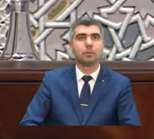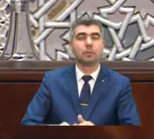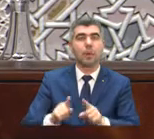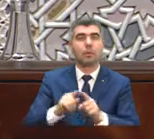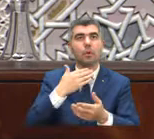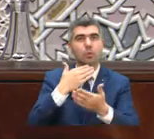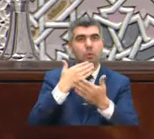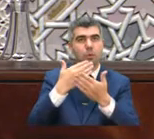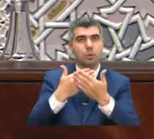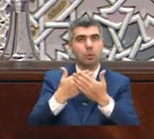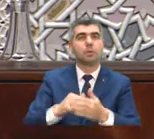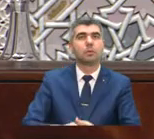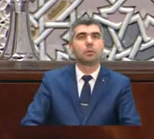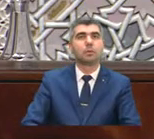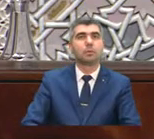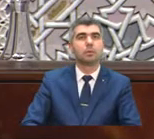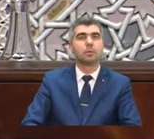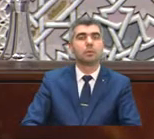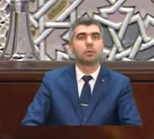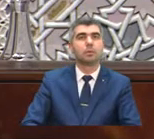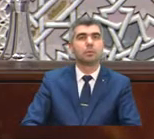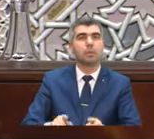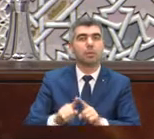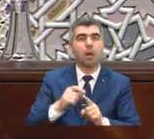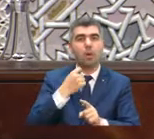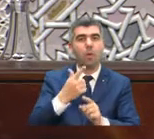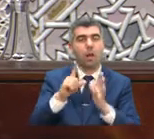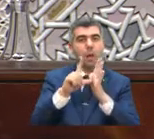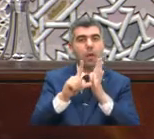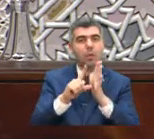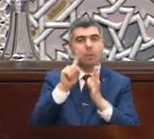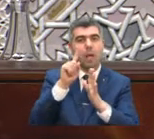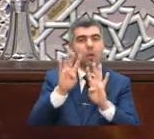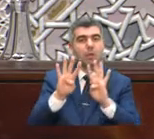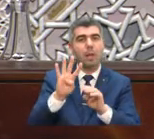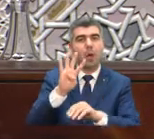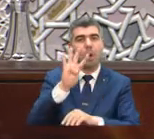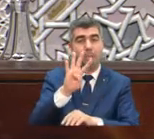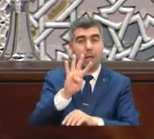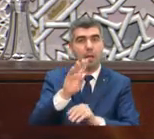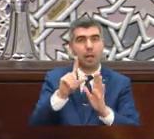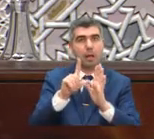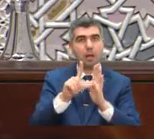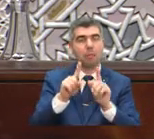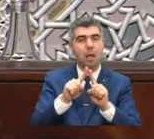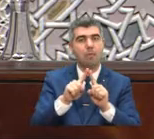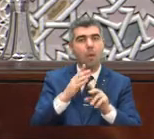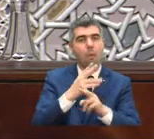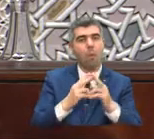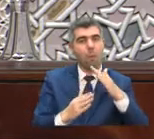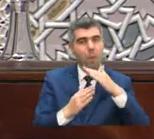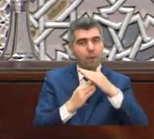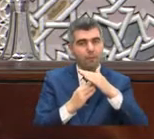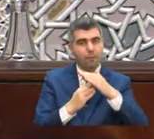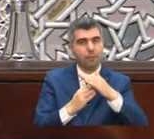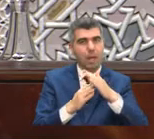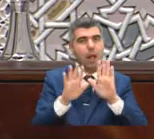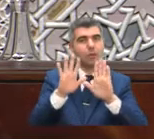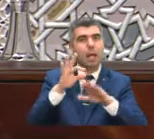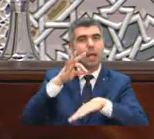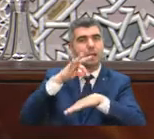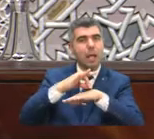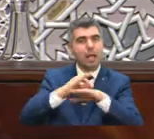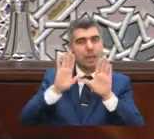مساهمتكم في هذه الجلسة، وطبقا للمادة 148 من النظام الداخلي ترفع الجلسة لمدة 10 دقائق لأداء